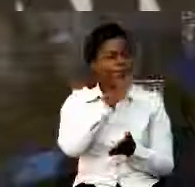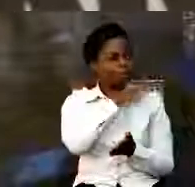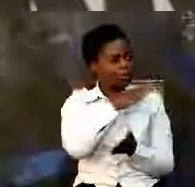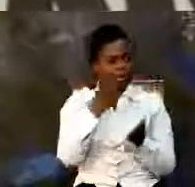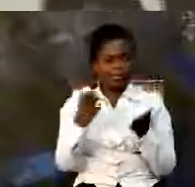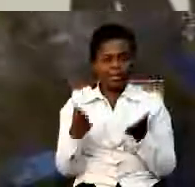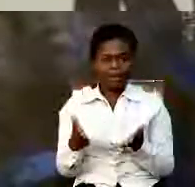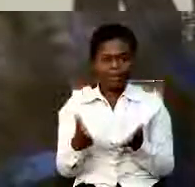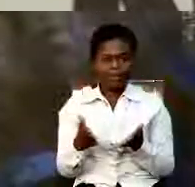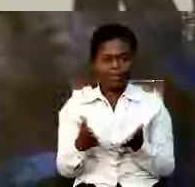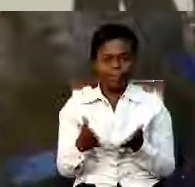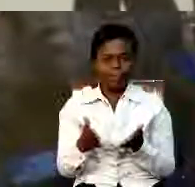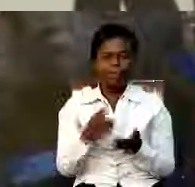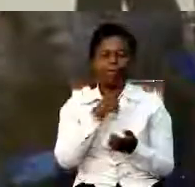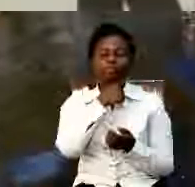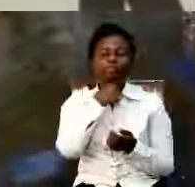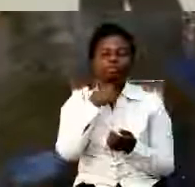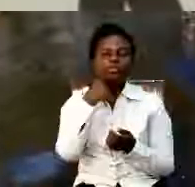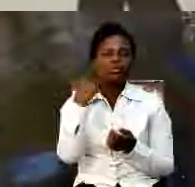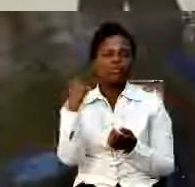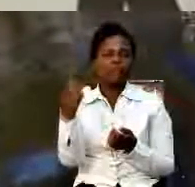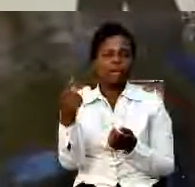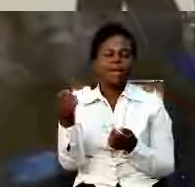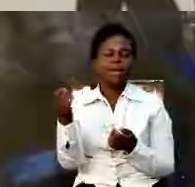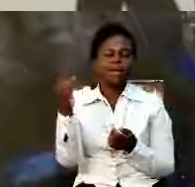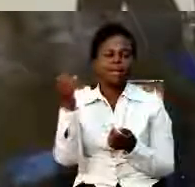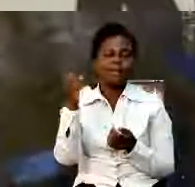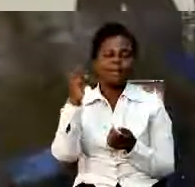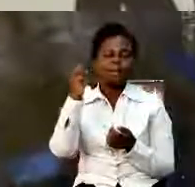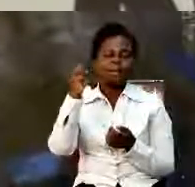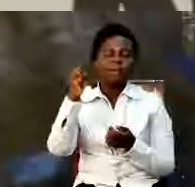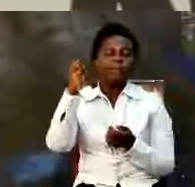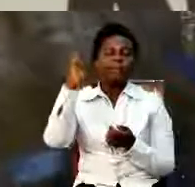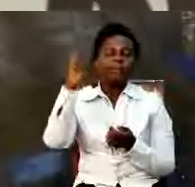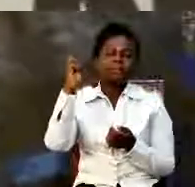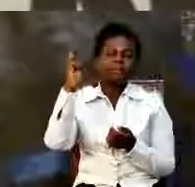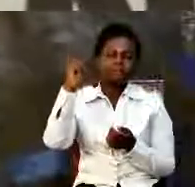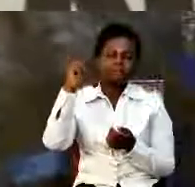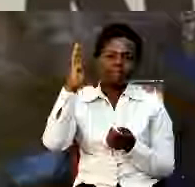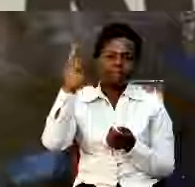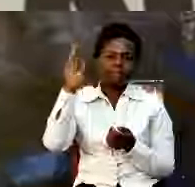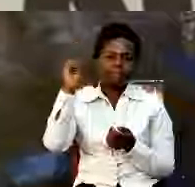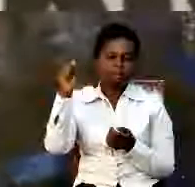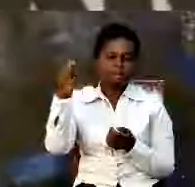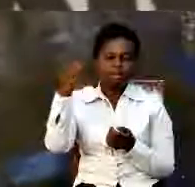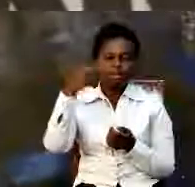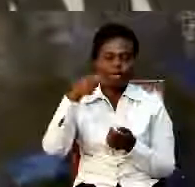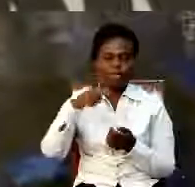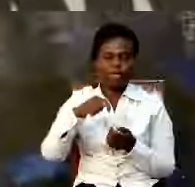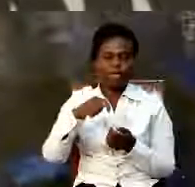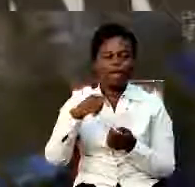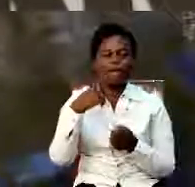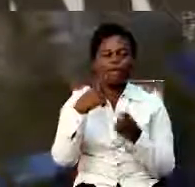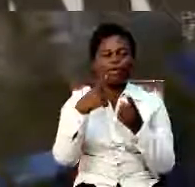jioni ya leo Pastor Mchungaji Paul Semba atakuwa mbele yetu hapa kwa ajili ya neno la jioni ya leo,